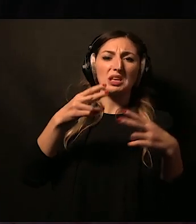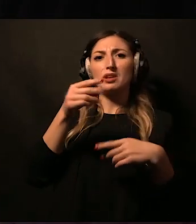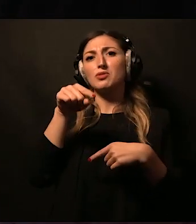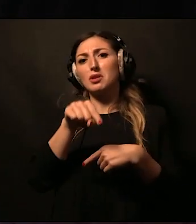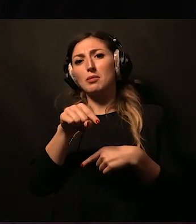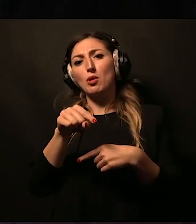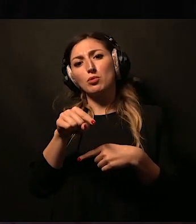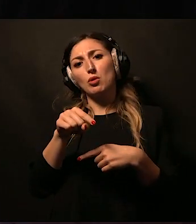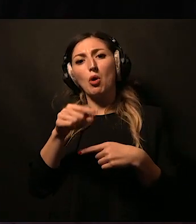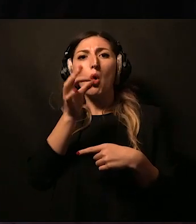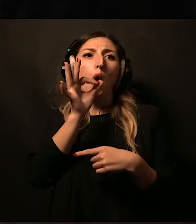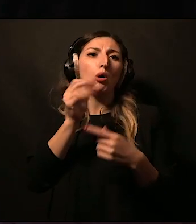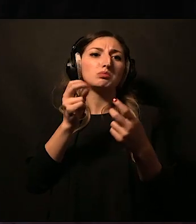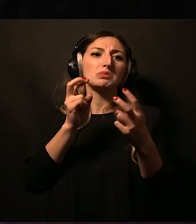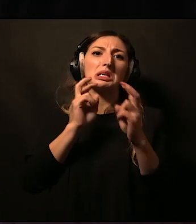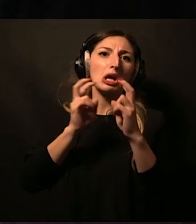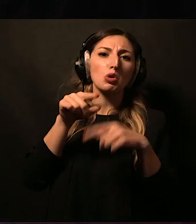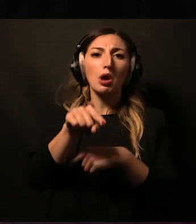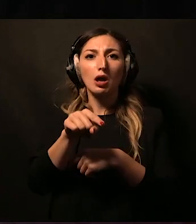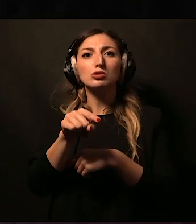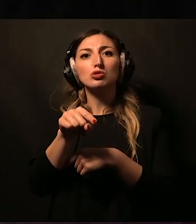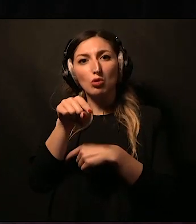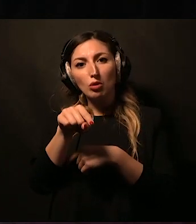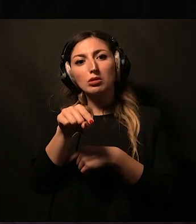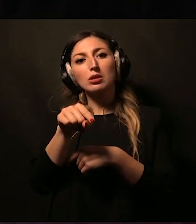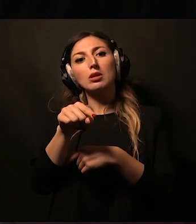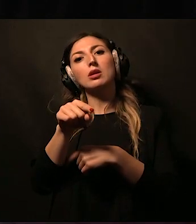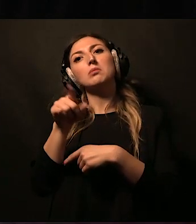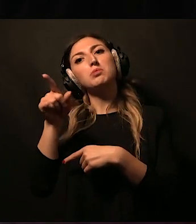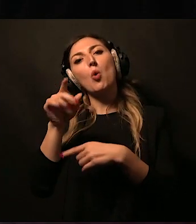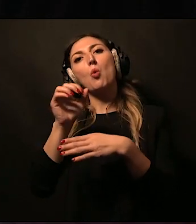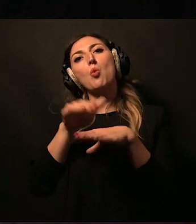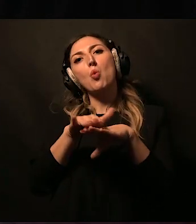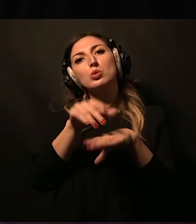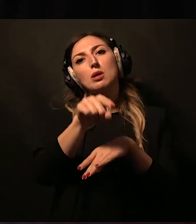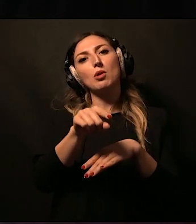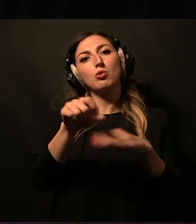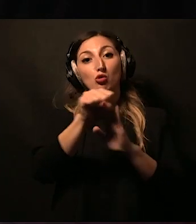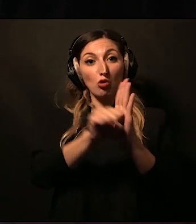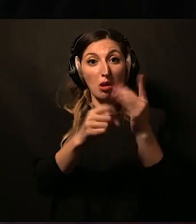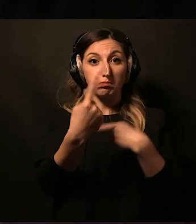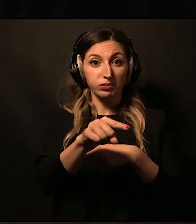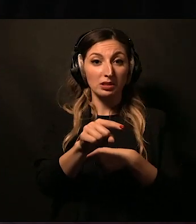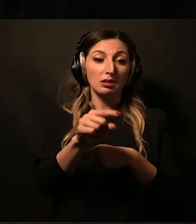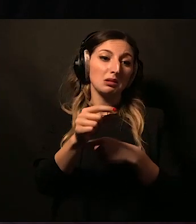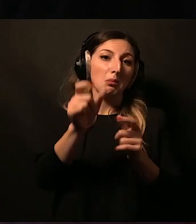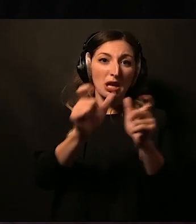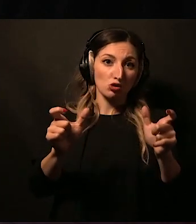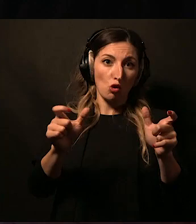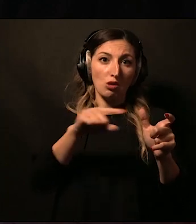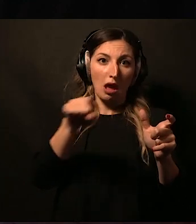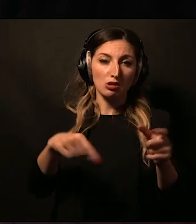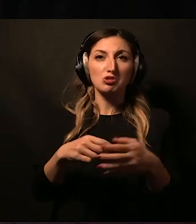le interrogazioni usando i personaggi di quella storia siamo andati a